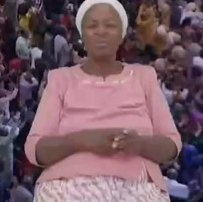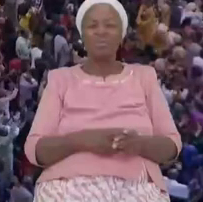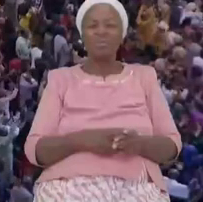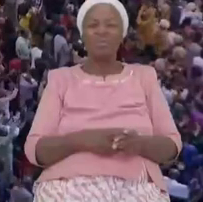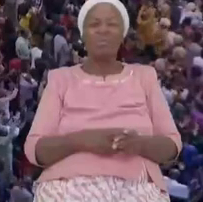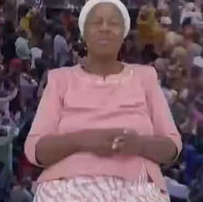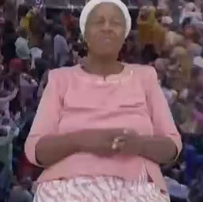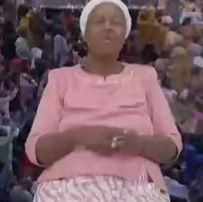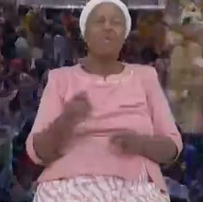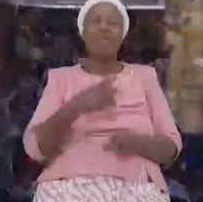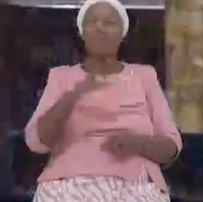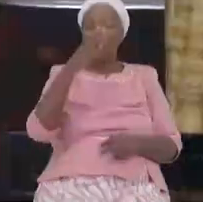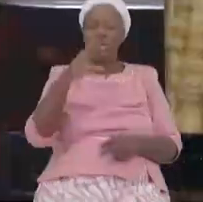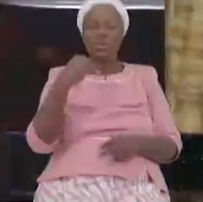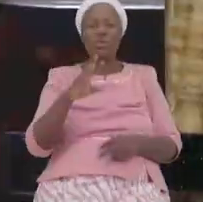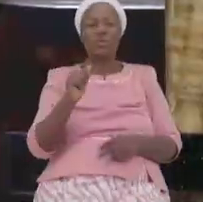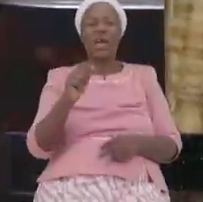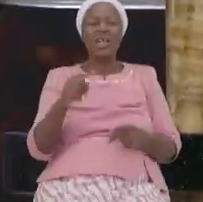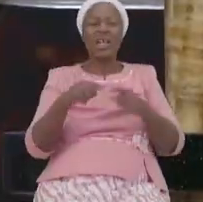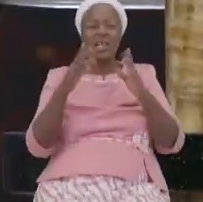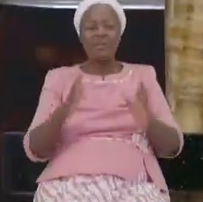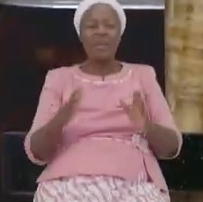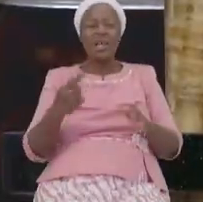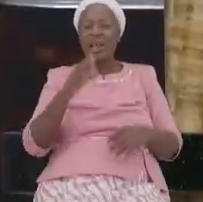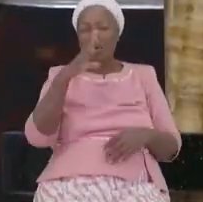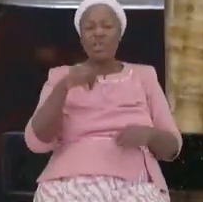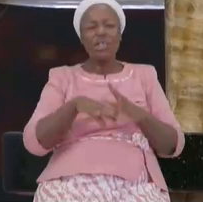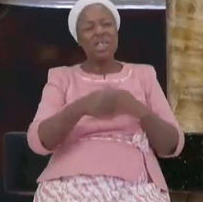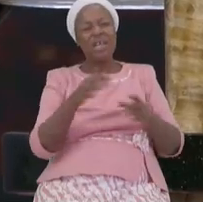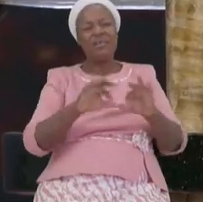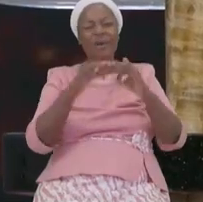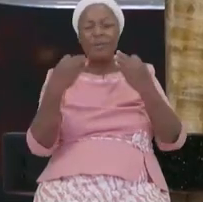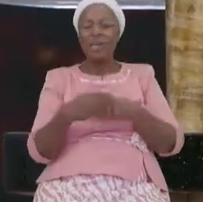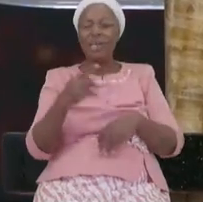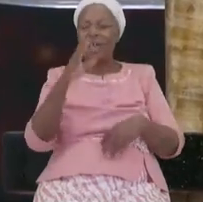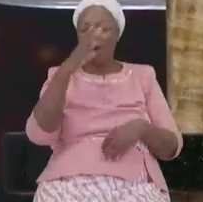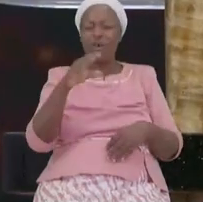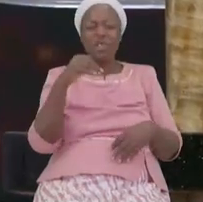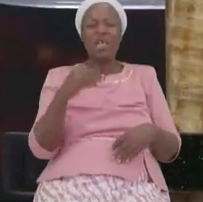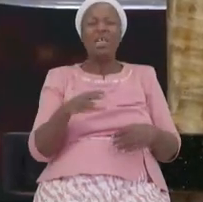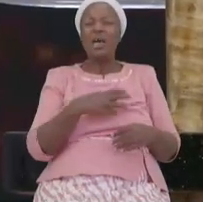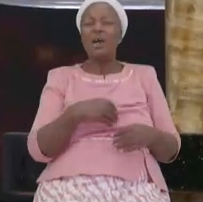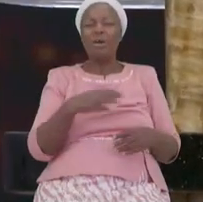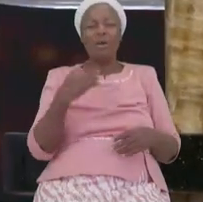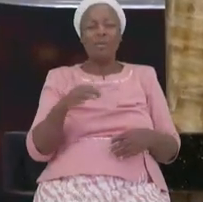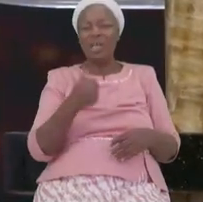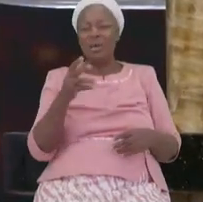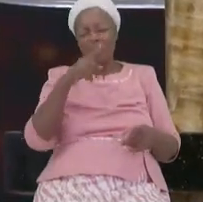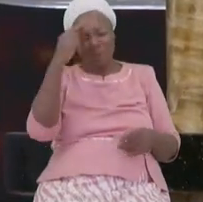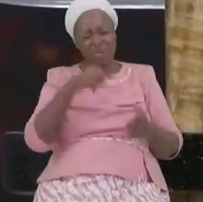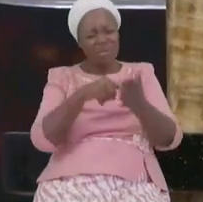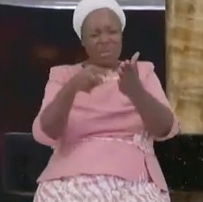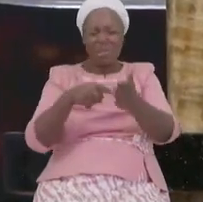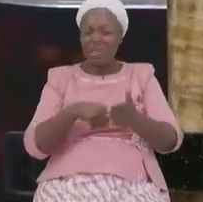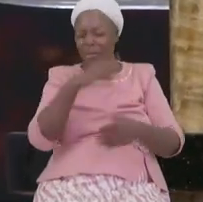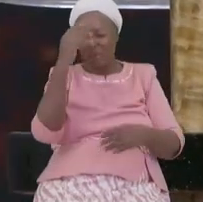Les malédictions de l'ennemi, les malédictions de chaque famille, les malédictions venant de qui que ce soit, à cause de ceci ou à cause de cela, les